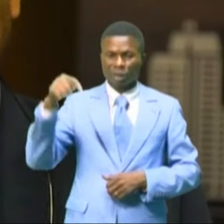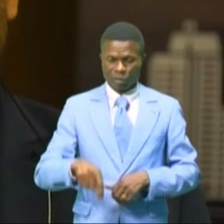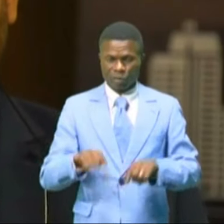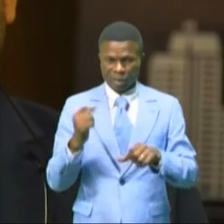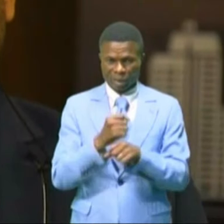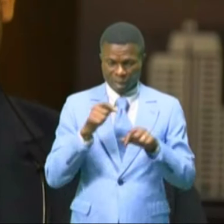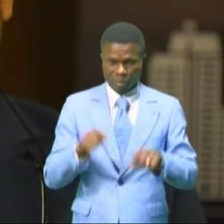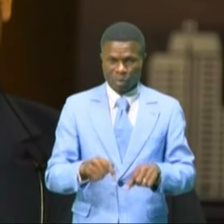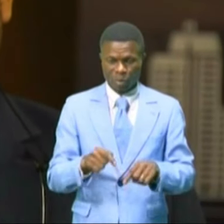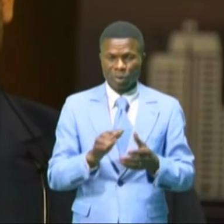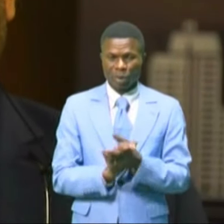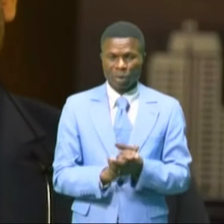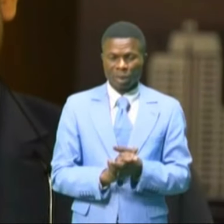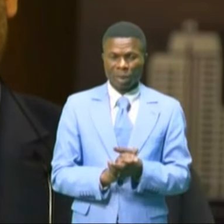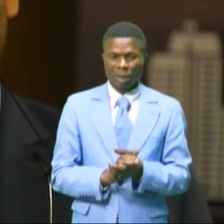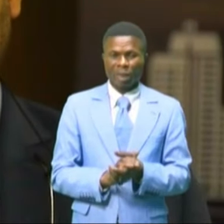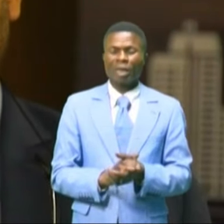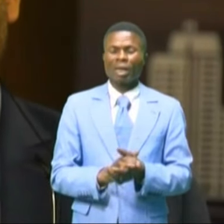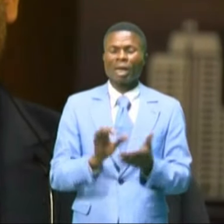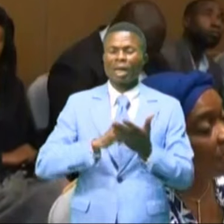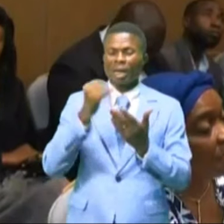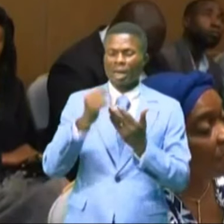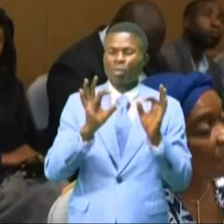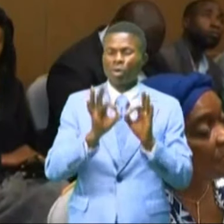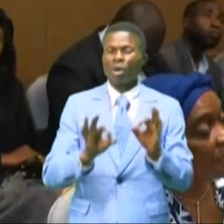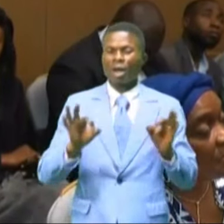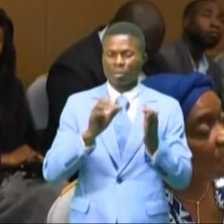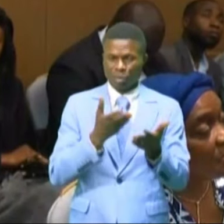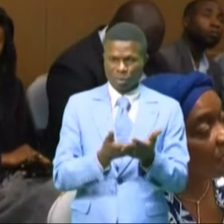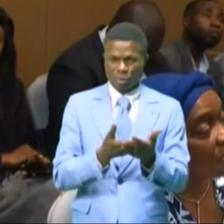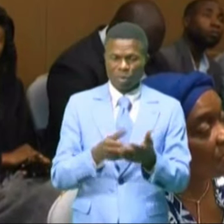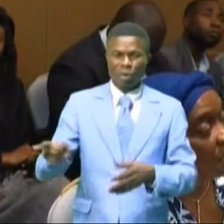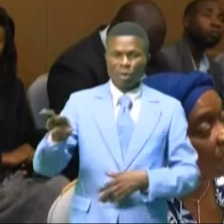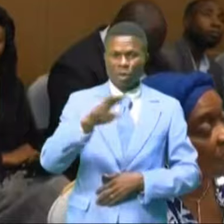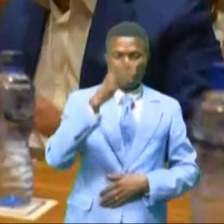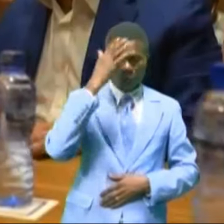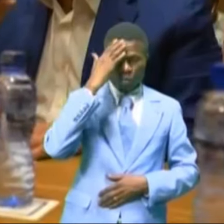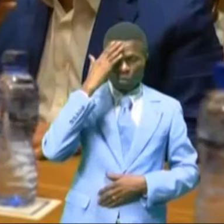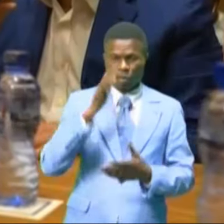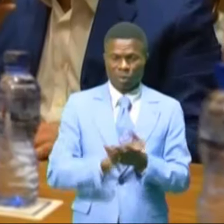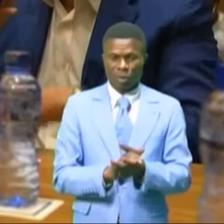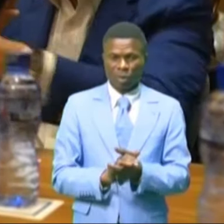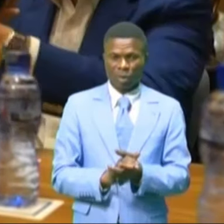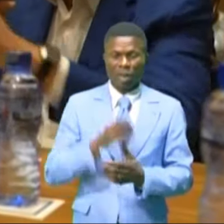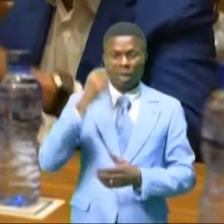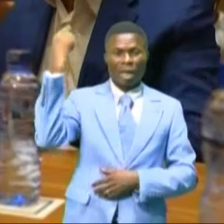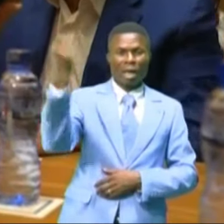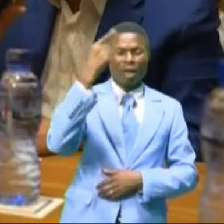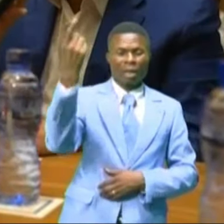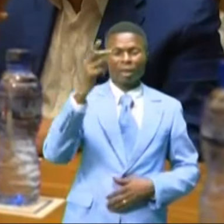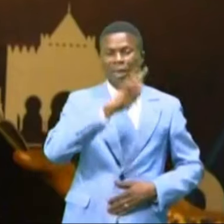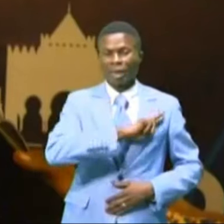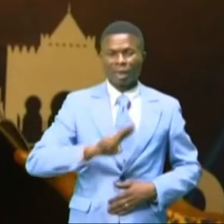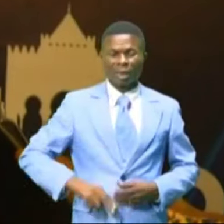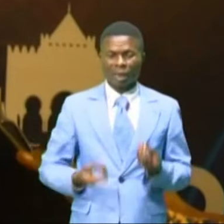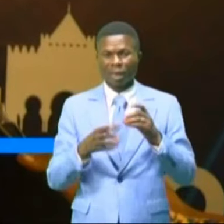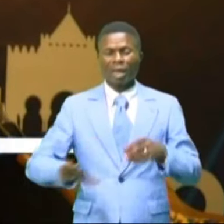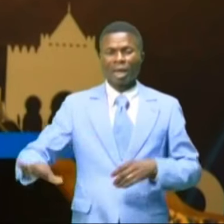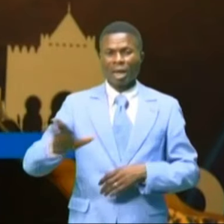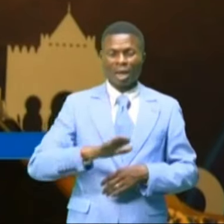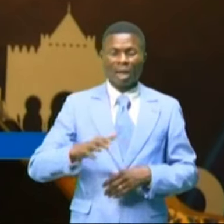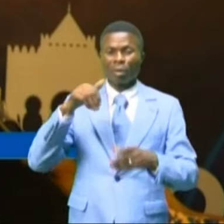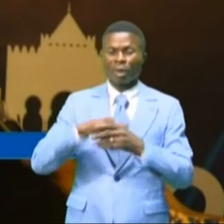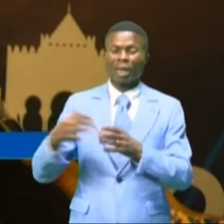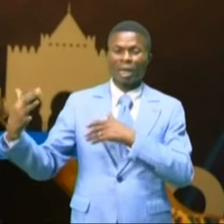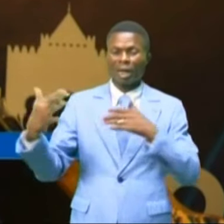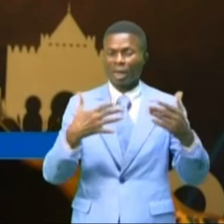pense réellement qu'il faut commencer maintenant et non pas demain. Vous savez, à l'international, on va en République démocratique comme un pays en guerre